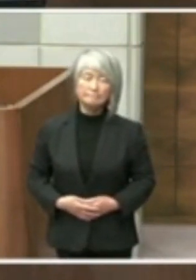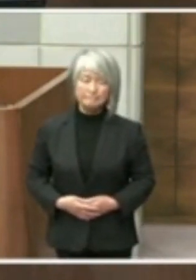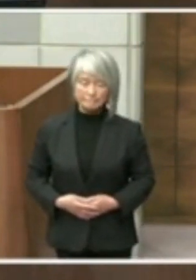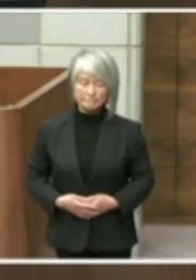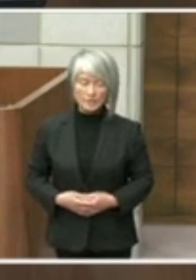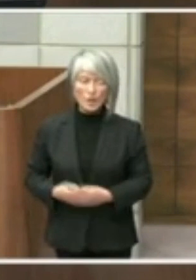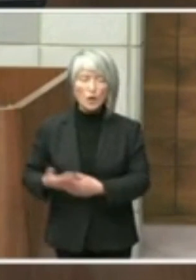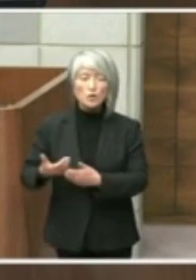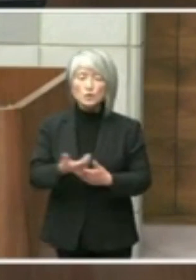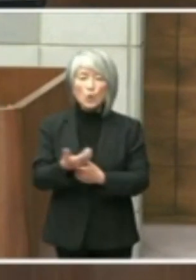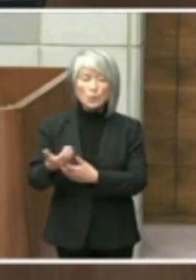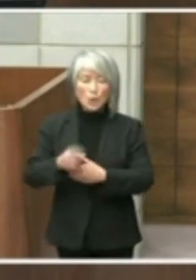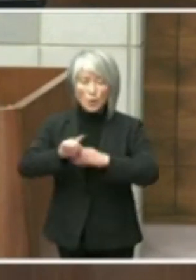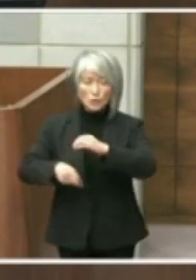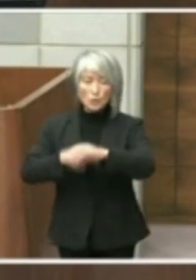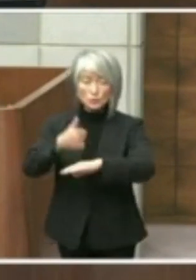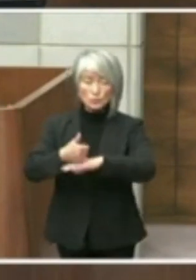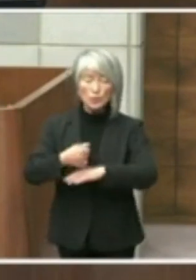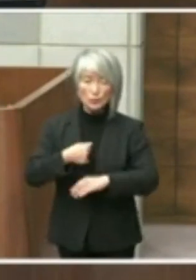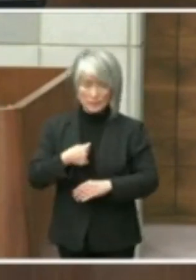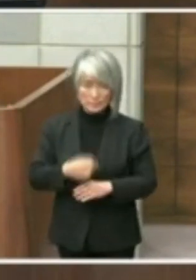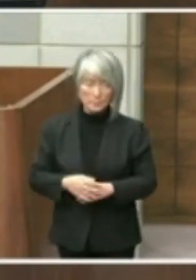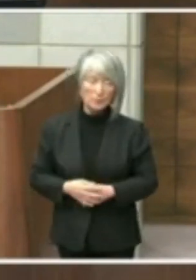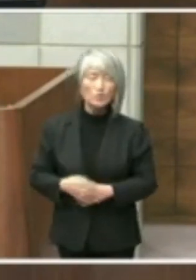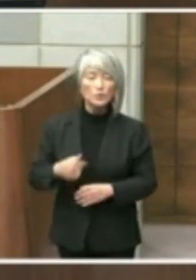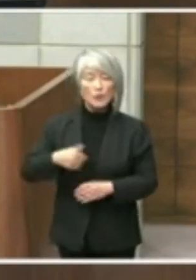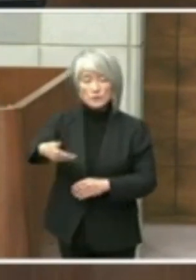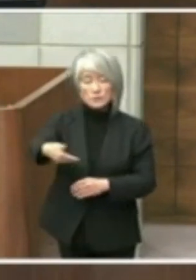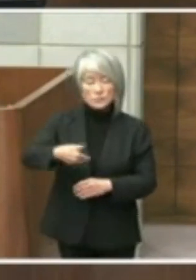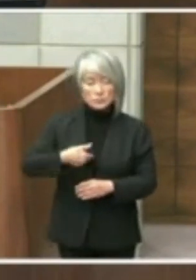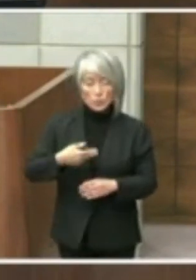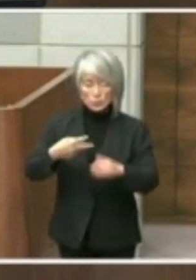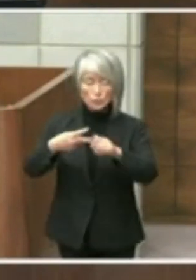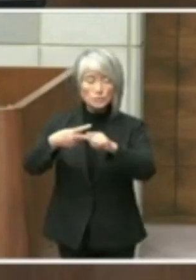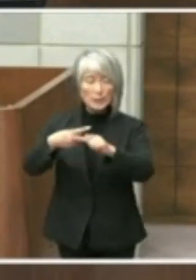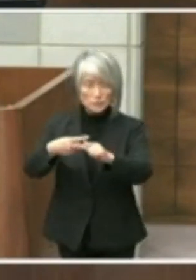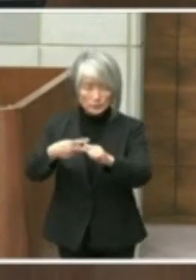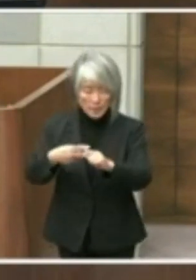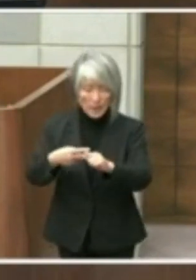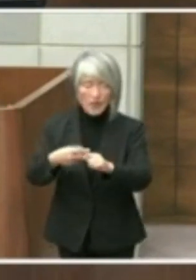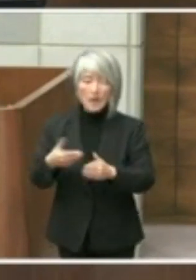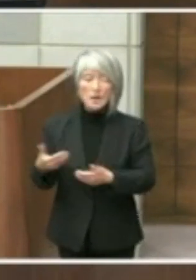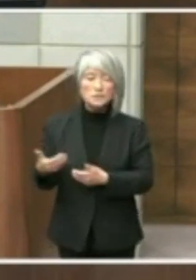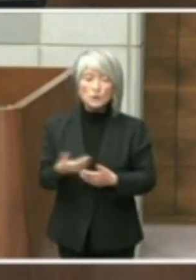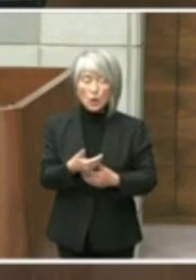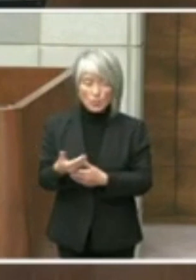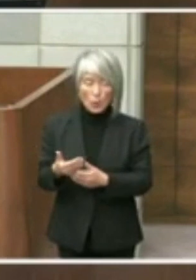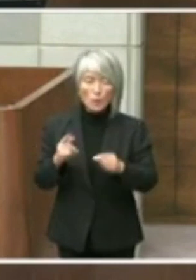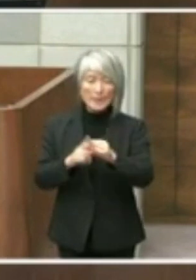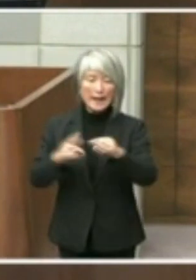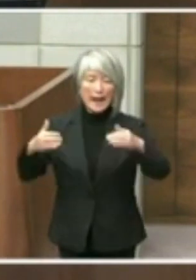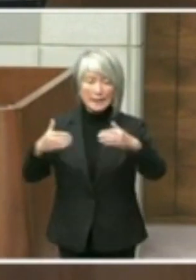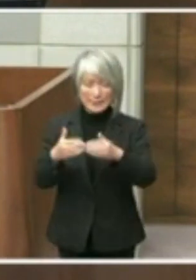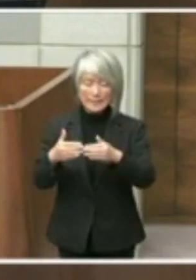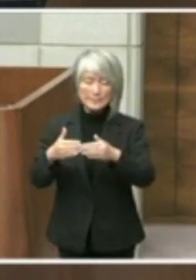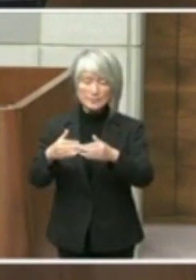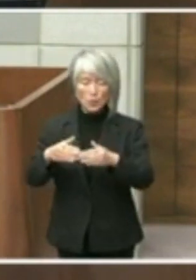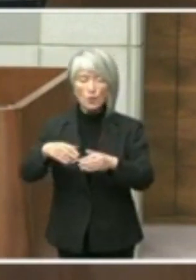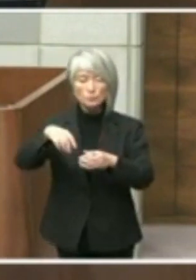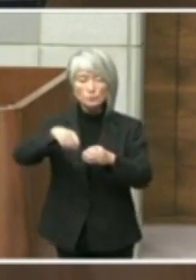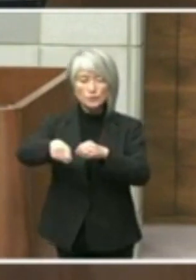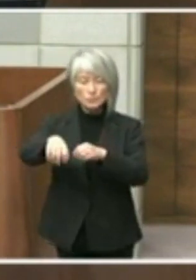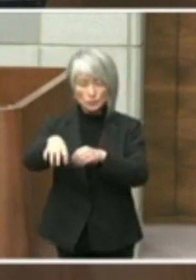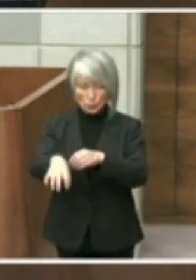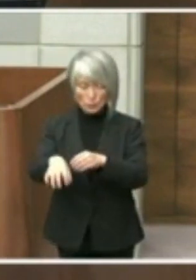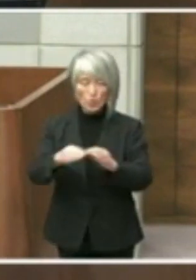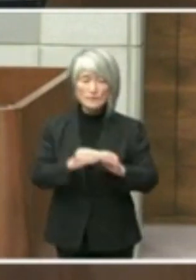消防局長でございます。私からはご質問の2項目目、消防中崎文書の移転についての1点目および